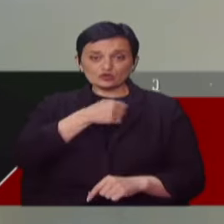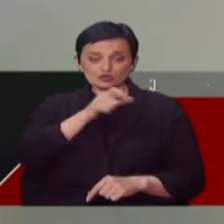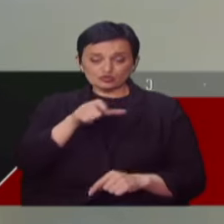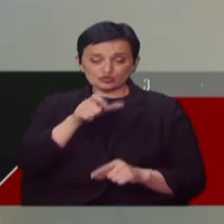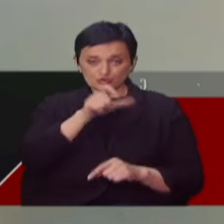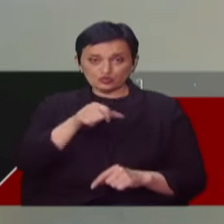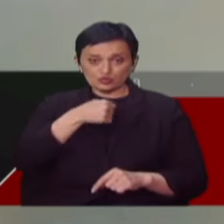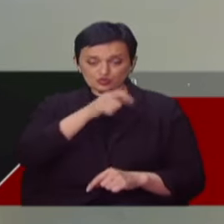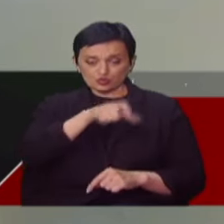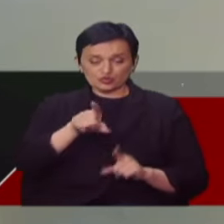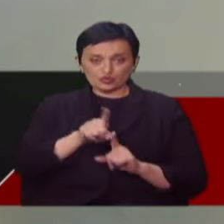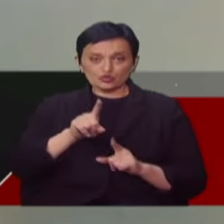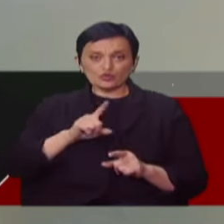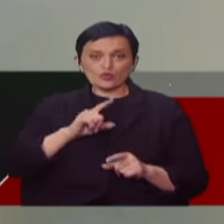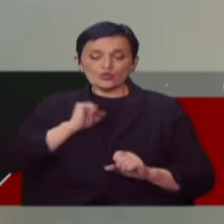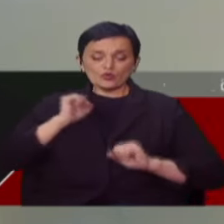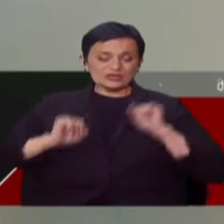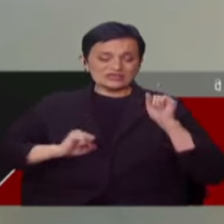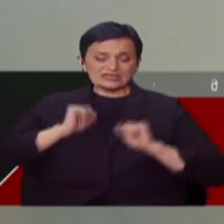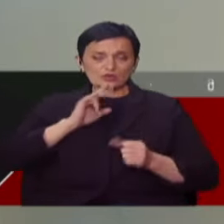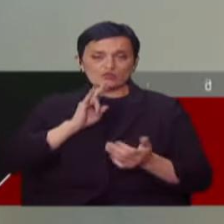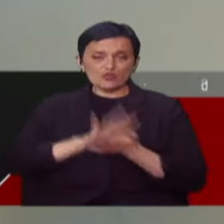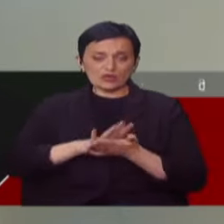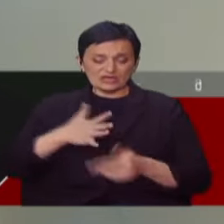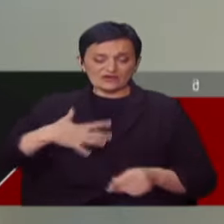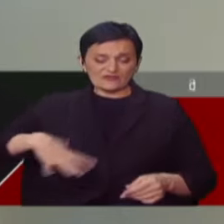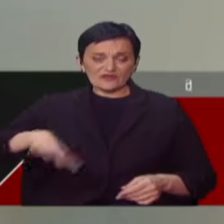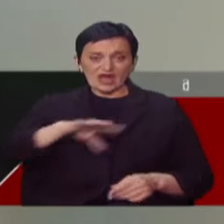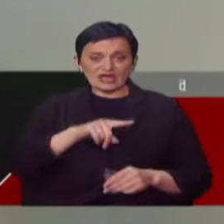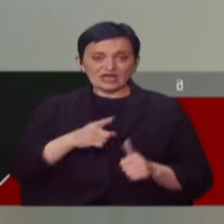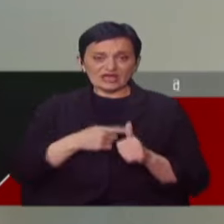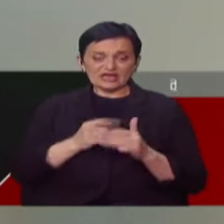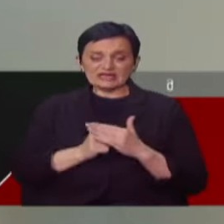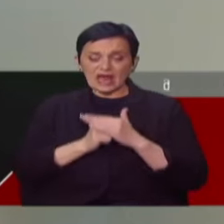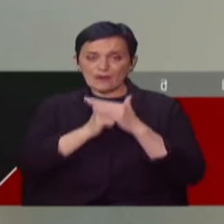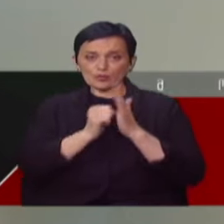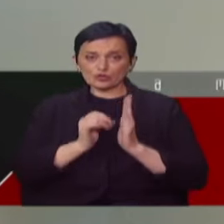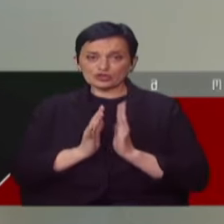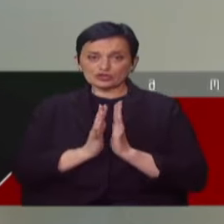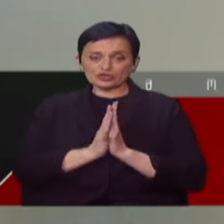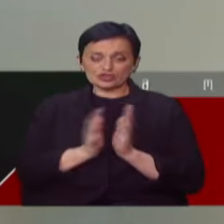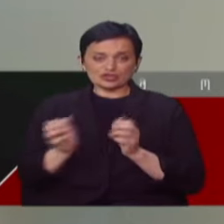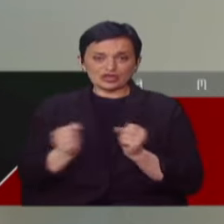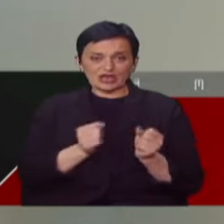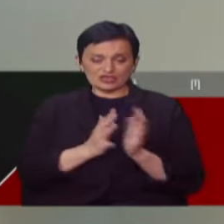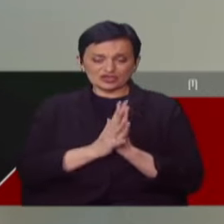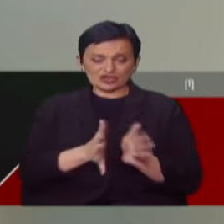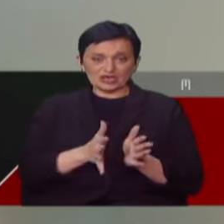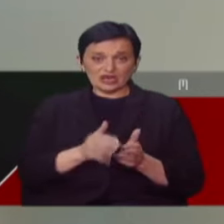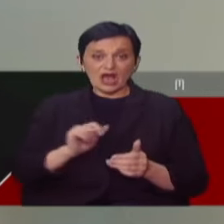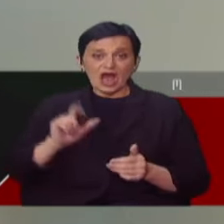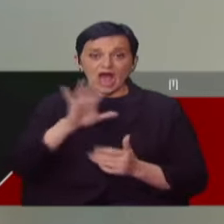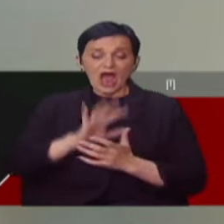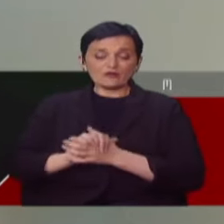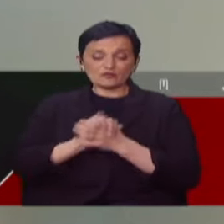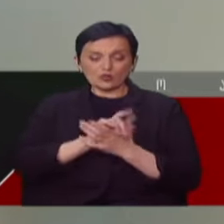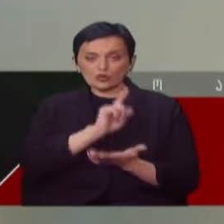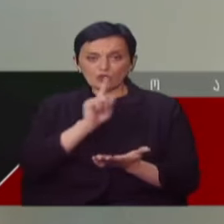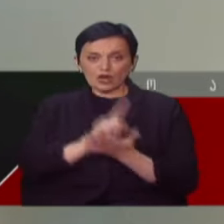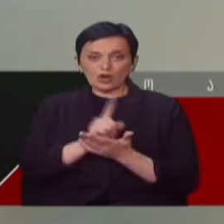შორის, მუდმივად ცდილობდა, რომ ამ ქვეყნის, ასე ვთქვათ, რეპუტაცია შეერყია. ევროკავშირისთვის აუცილებელია,